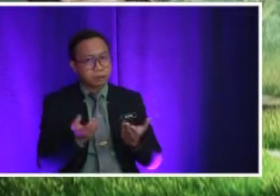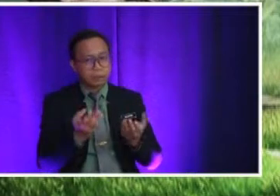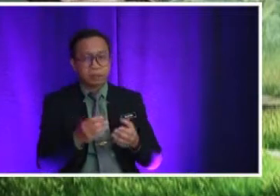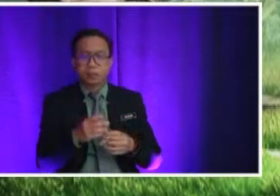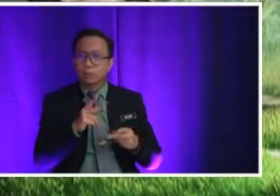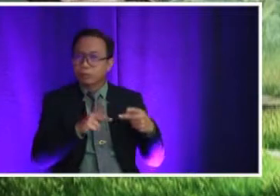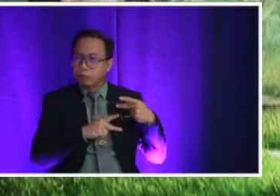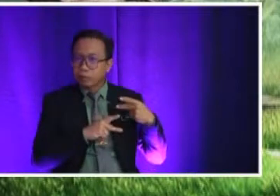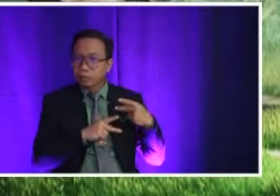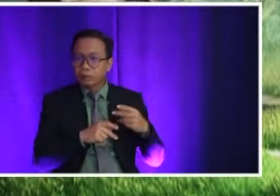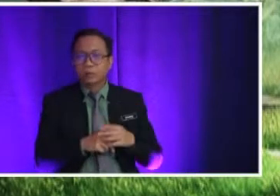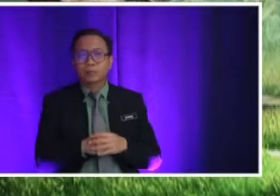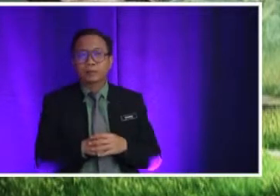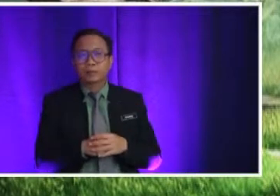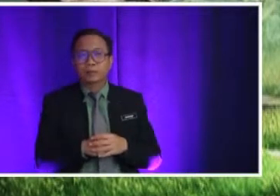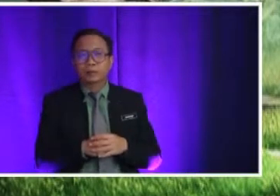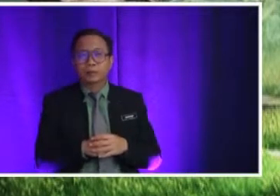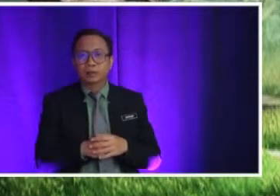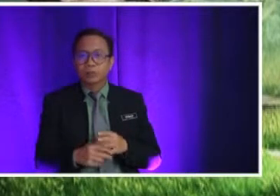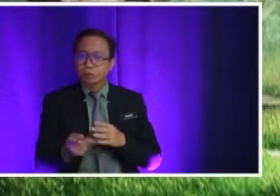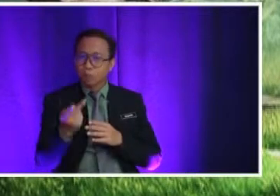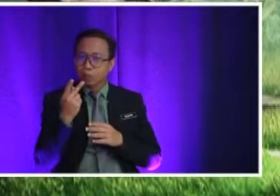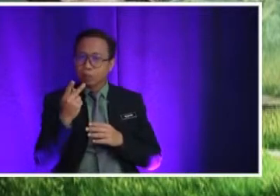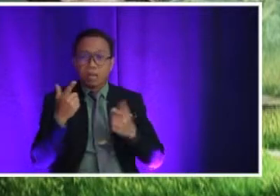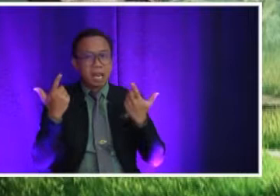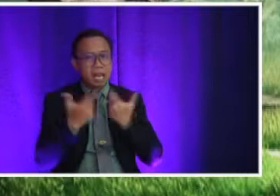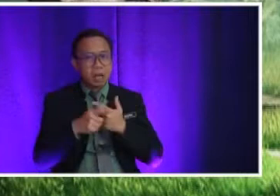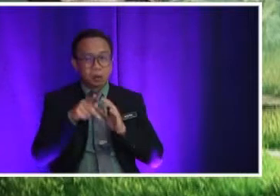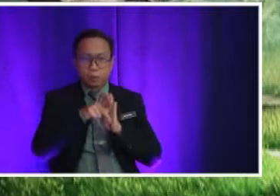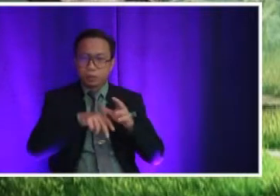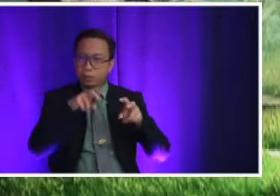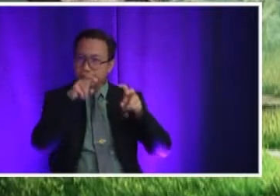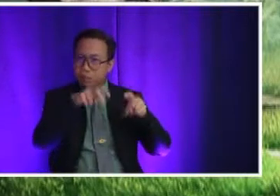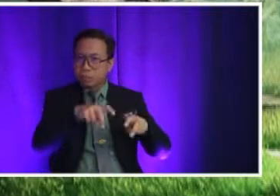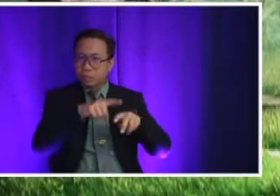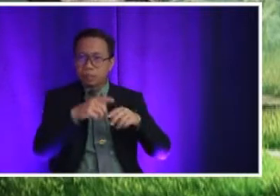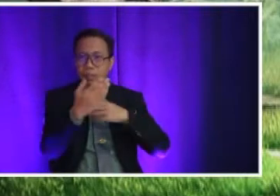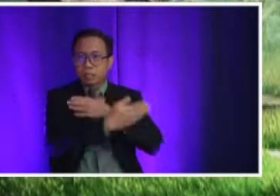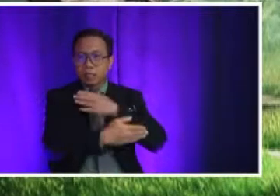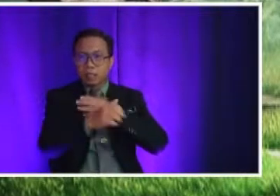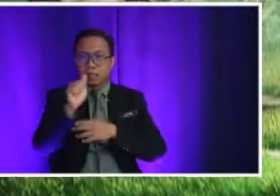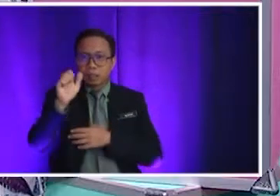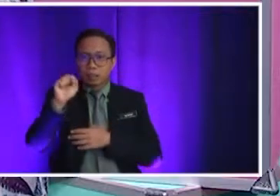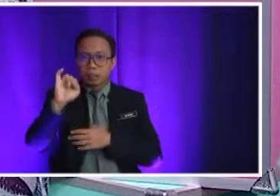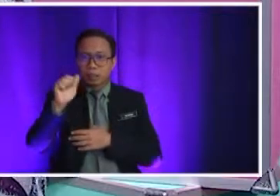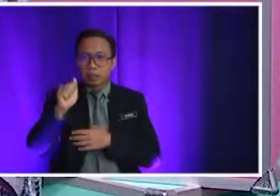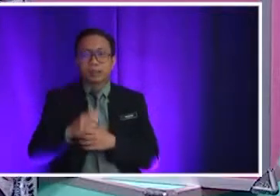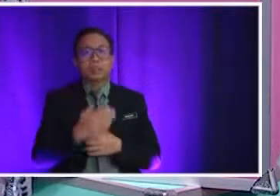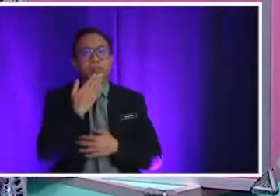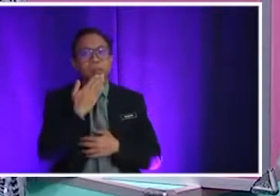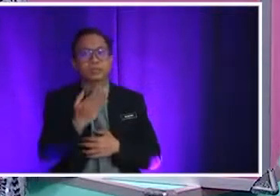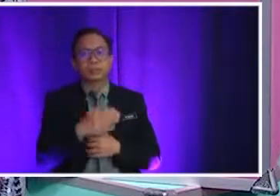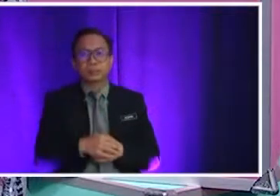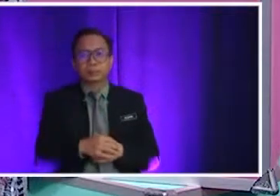terhebat perjuangan memperhebat perjuangan menentang penjajah di setiap negara Asia Oke terima kasih Safika